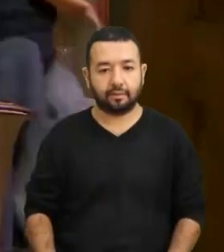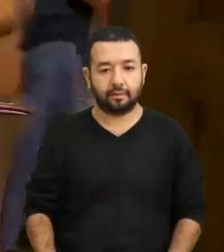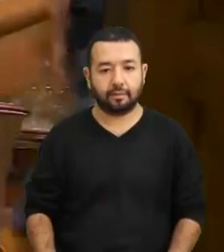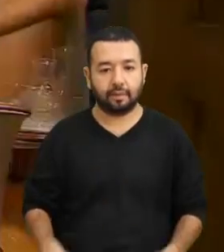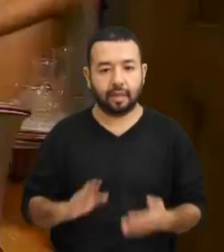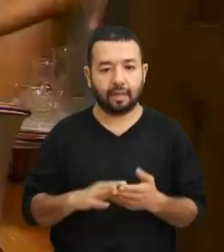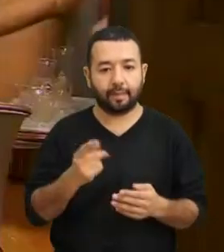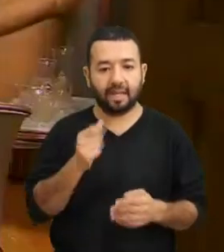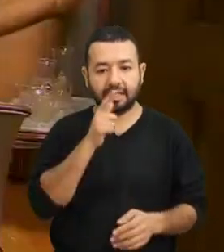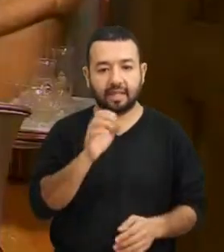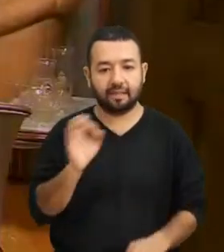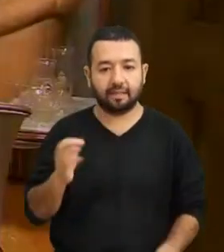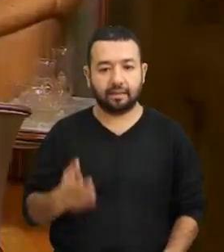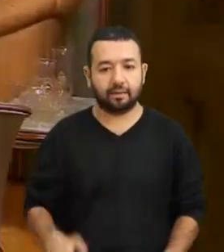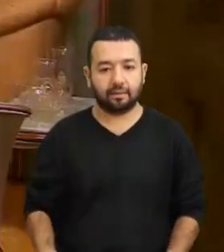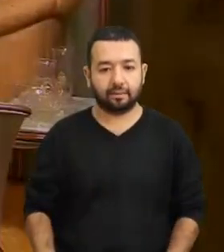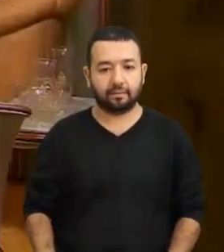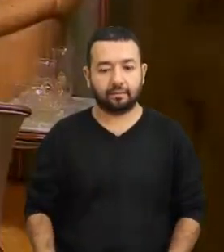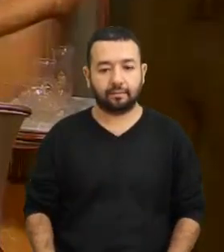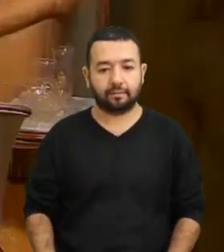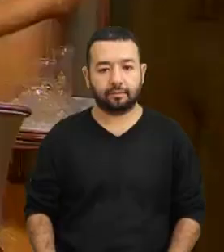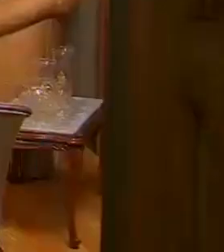Heh. Arkadaşlar biraz sessiz.